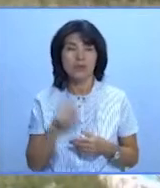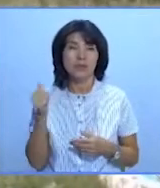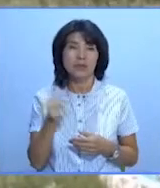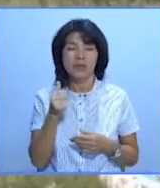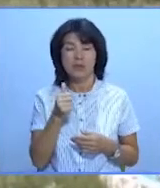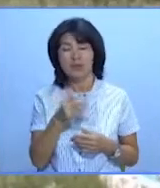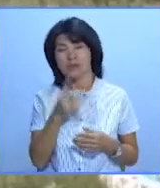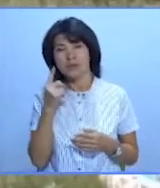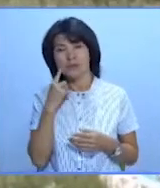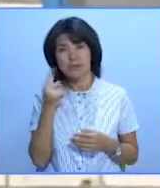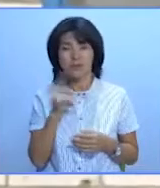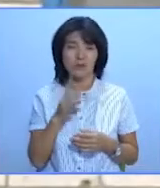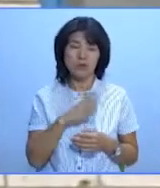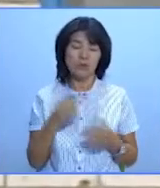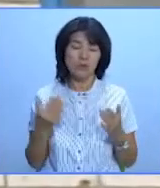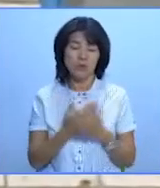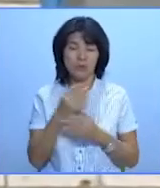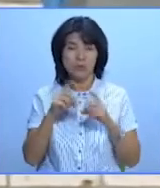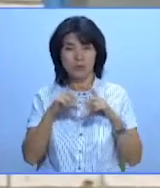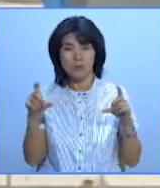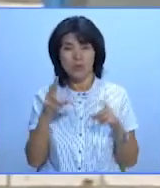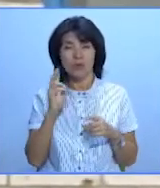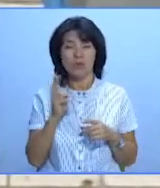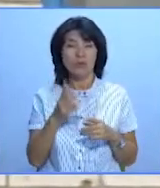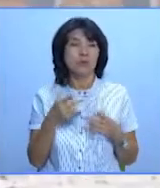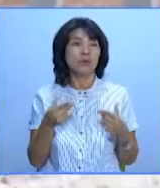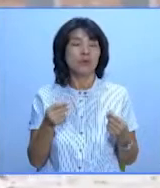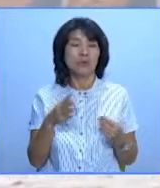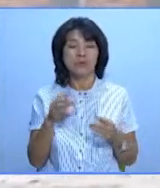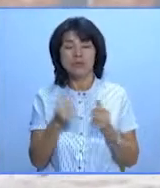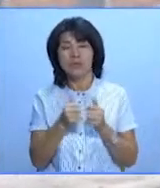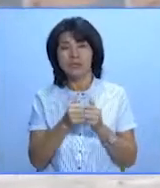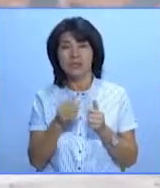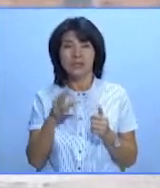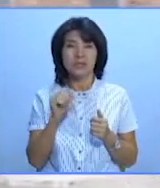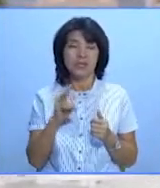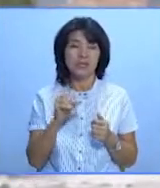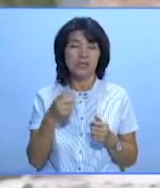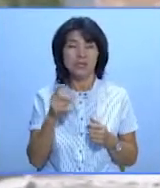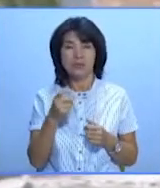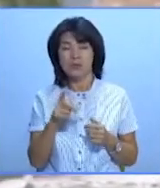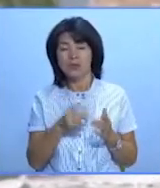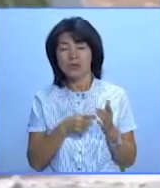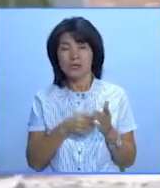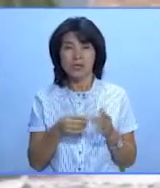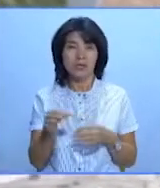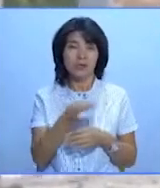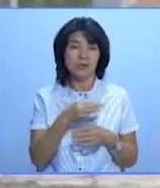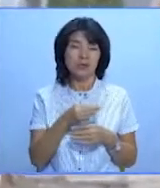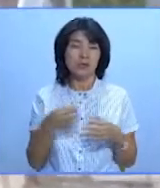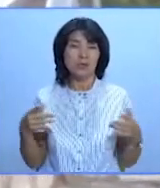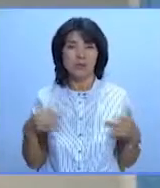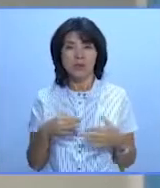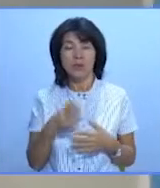сельчан то что несмотря на новое здание школы их дети учатся кто где соседнем жан атлетике босс use buy now ли и даже карагандинской области пятилетний